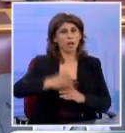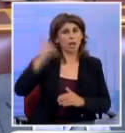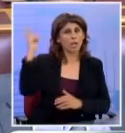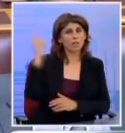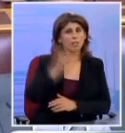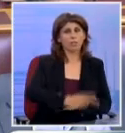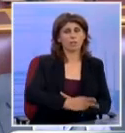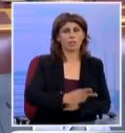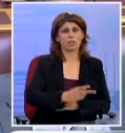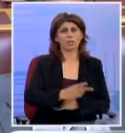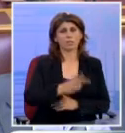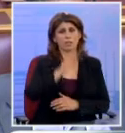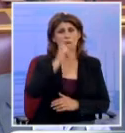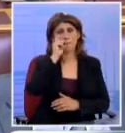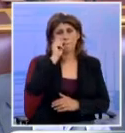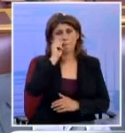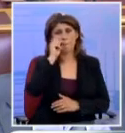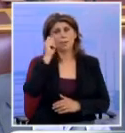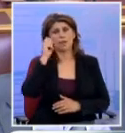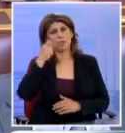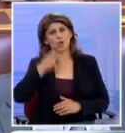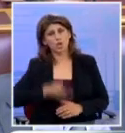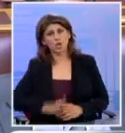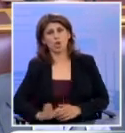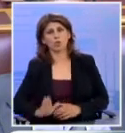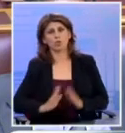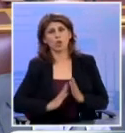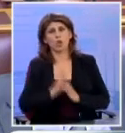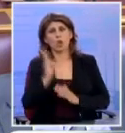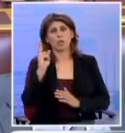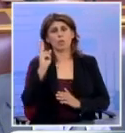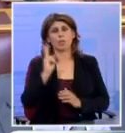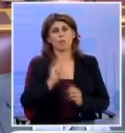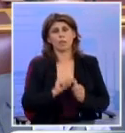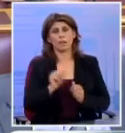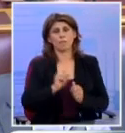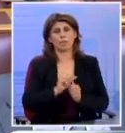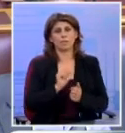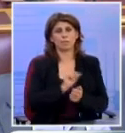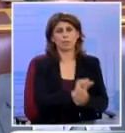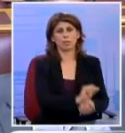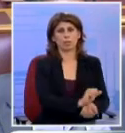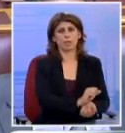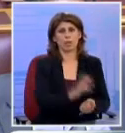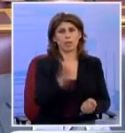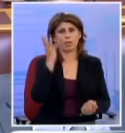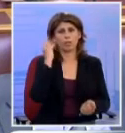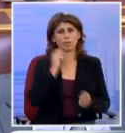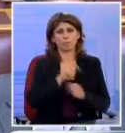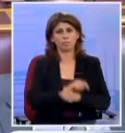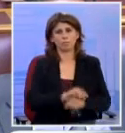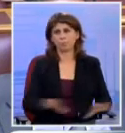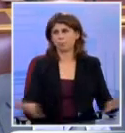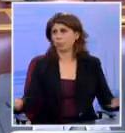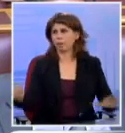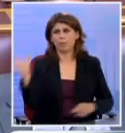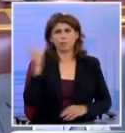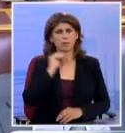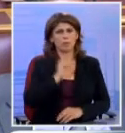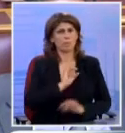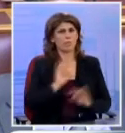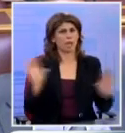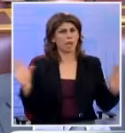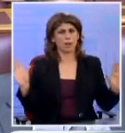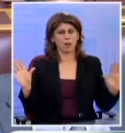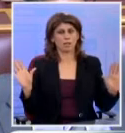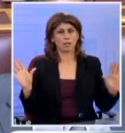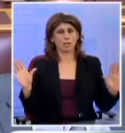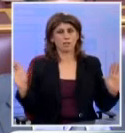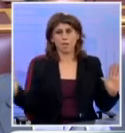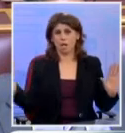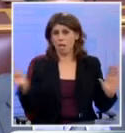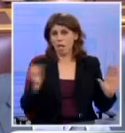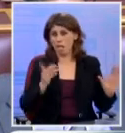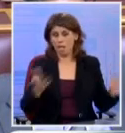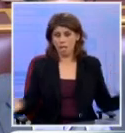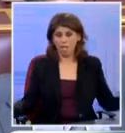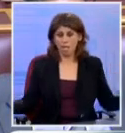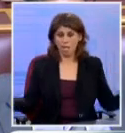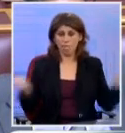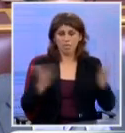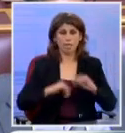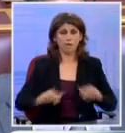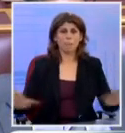καταδικάστηκε πατήρ και υιός Μπόμπολας 12 μήνες φυλακή. Δεν το μάθε ποτέ κανένας ότι δεν υπήρχε